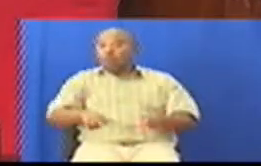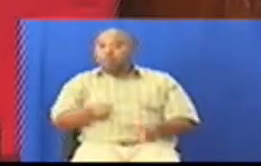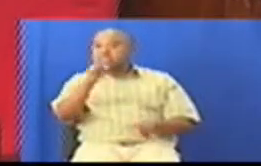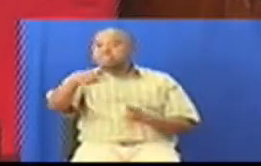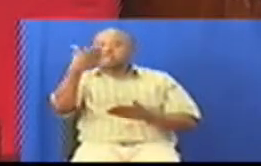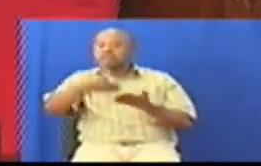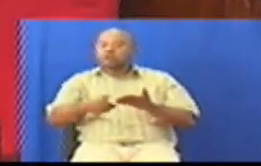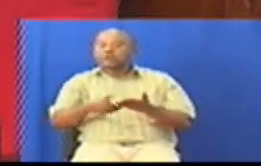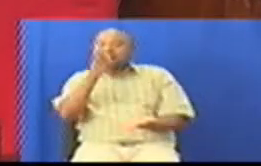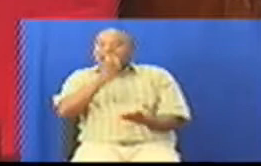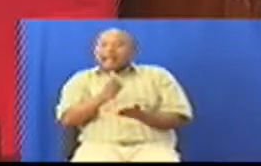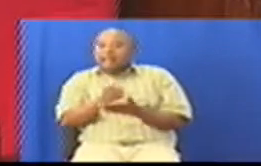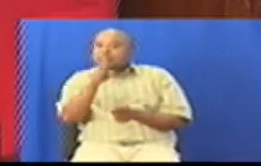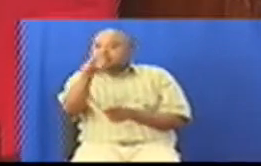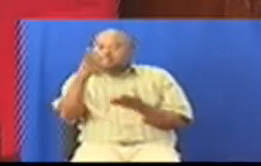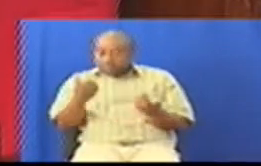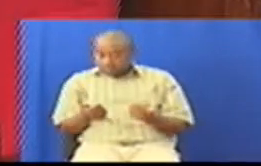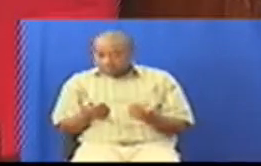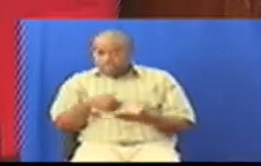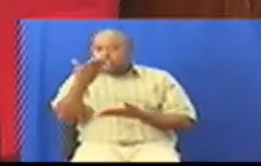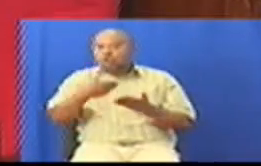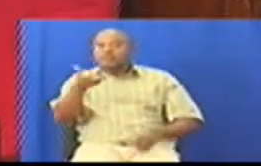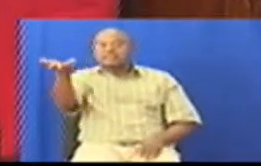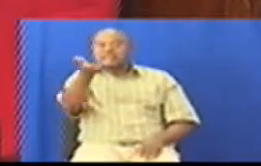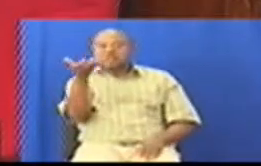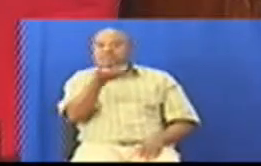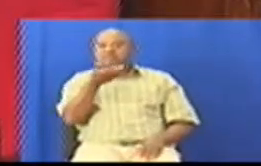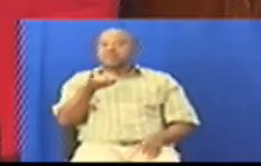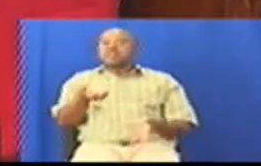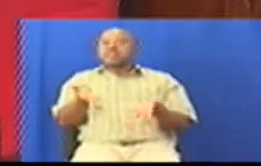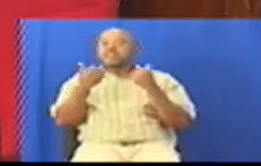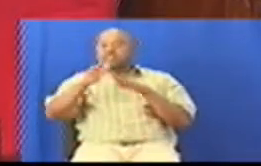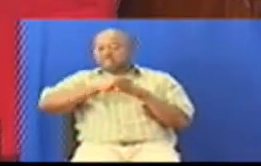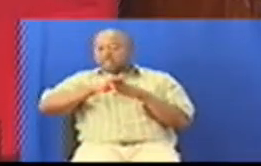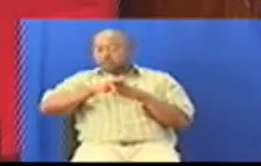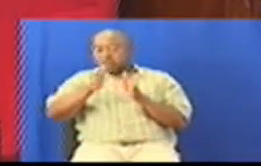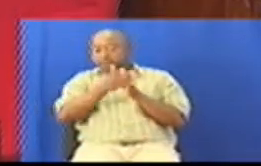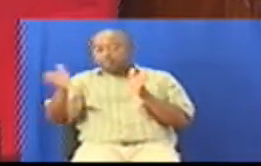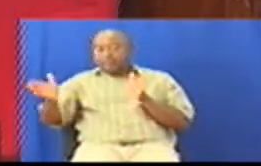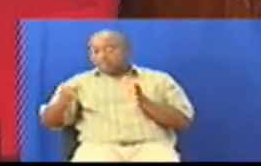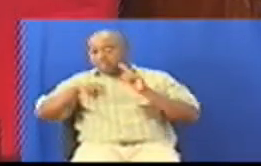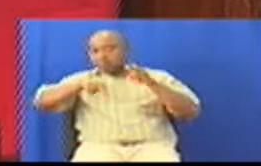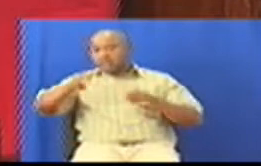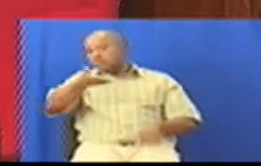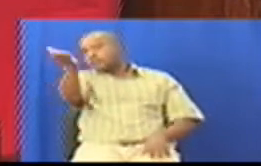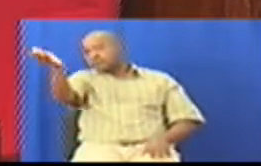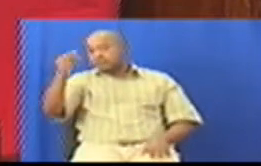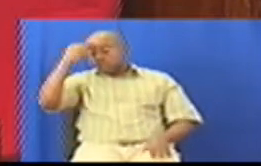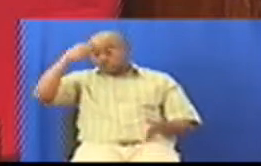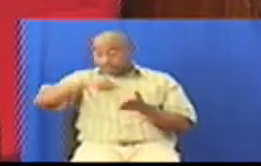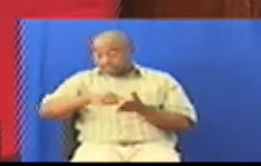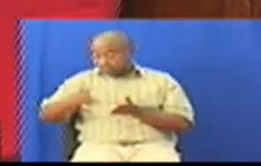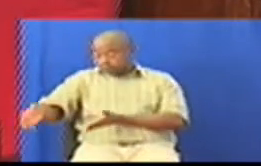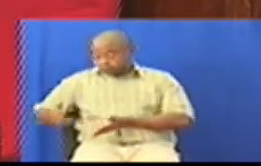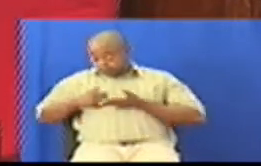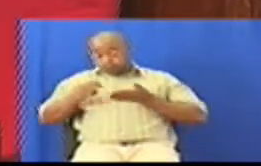ya public, ni public document, inaweza kutumika mpaka mahakama nyingine itakaposema vinginevyo. Ndio maana nimechukua hapa